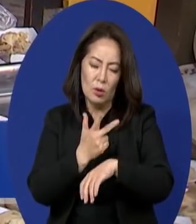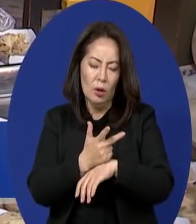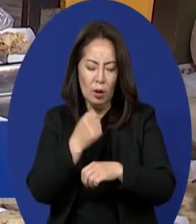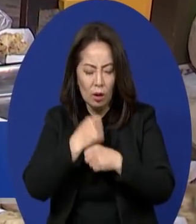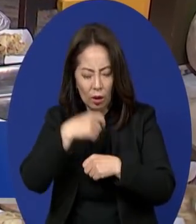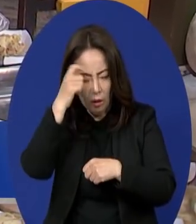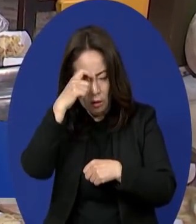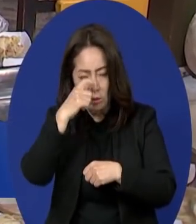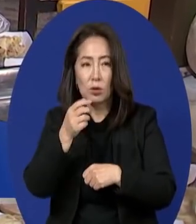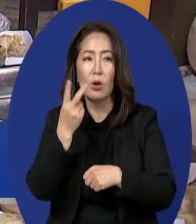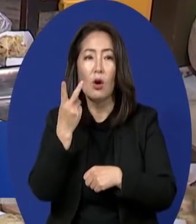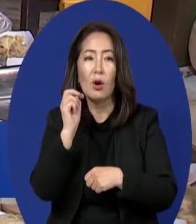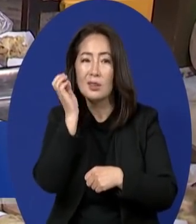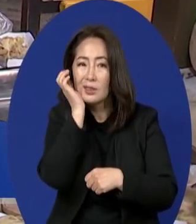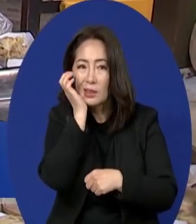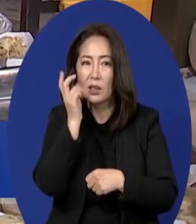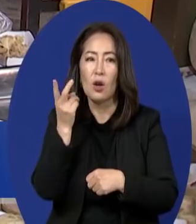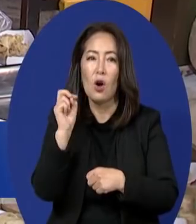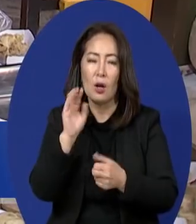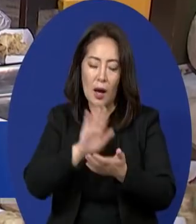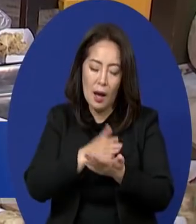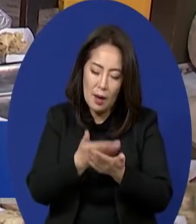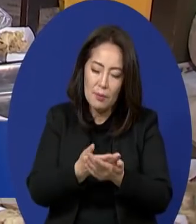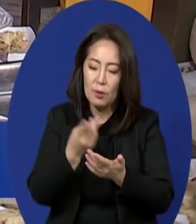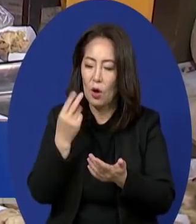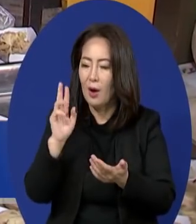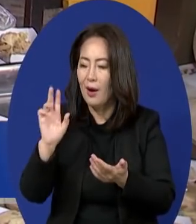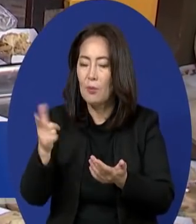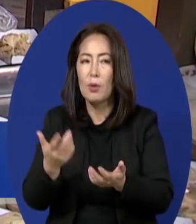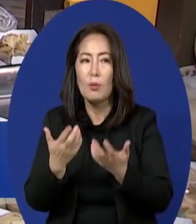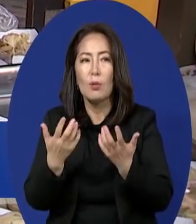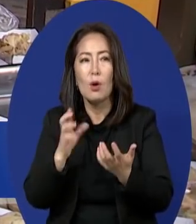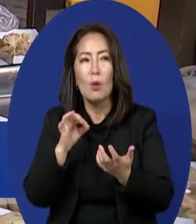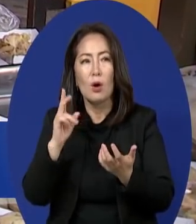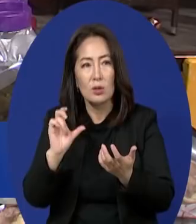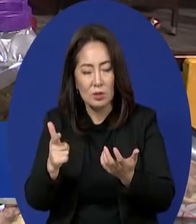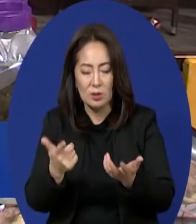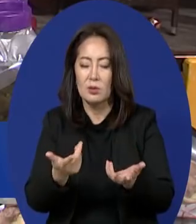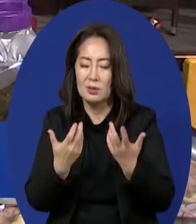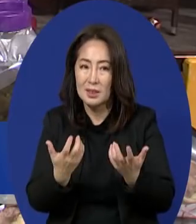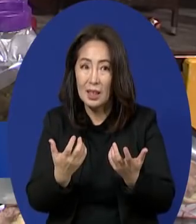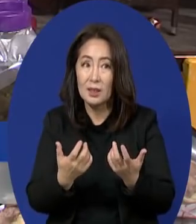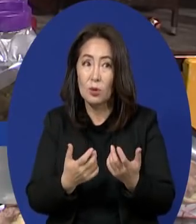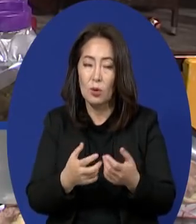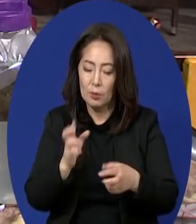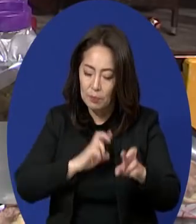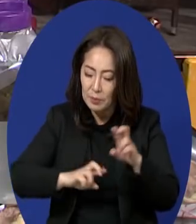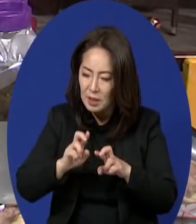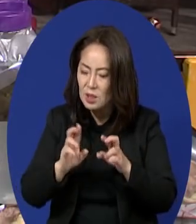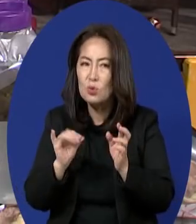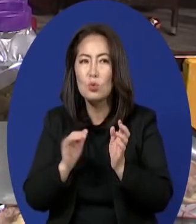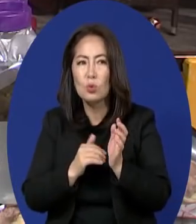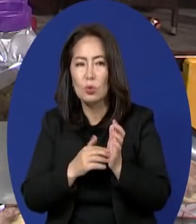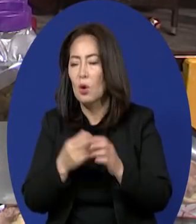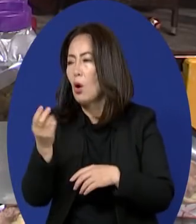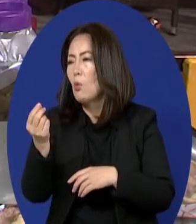нэг 20 талх байр нь, 20 гамбар хайр нь, нэг 20 кг борцог чанна, өмсгтэйгаа чанна. Бизнес хийхэд юу дутаад ийнхэр мөнгө